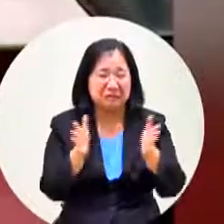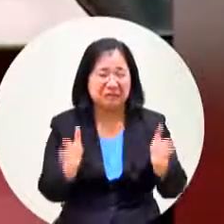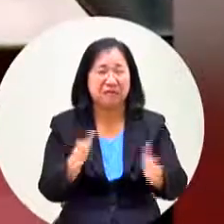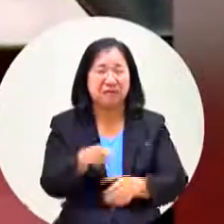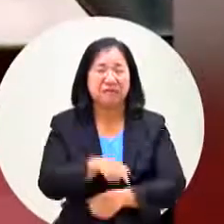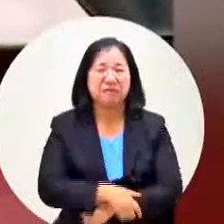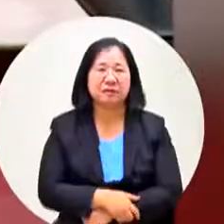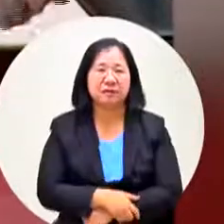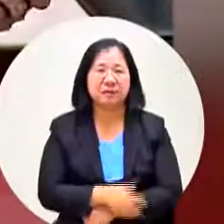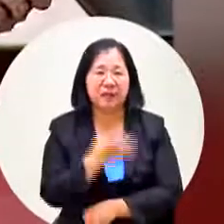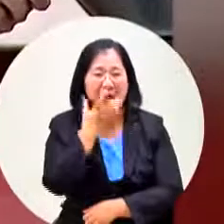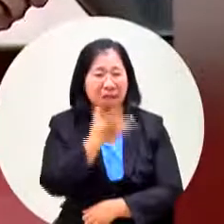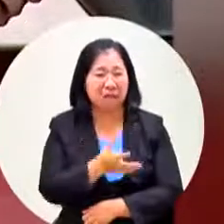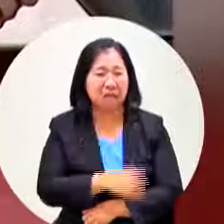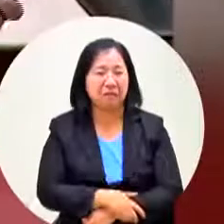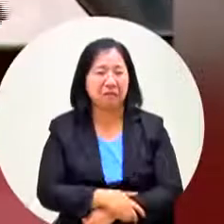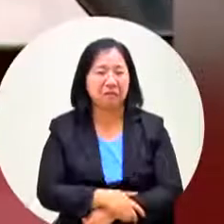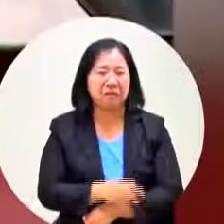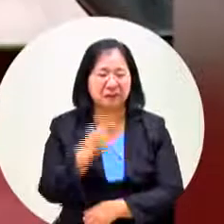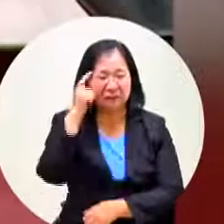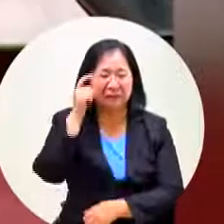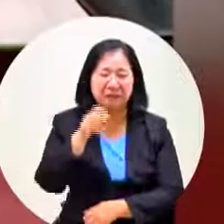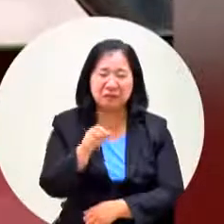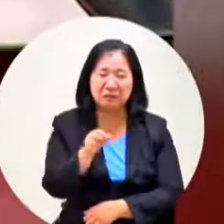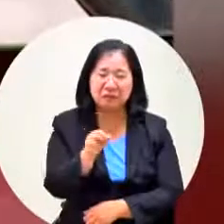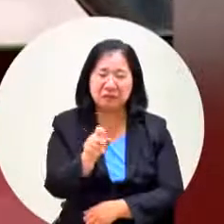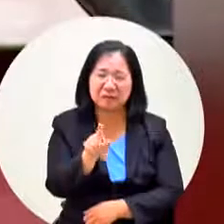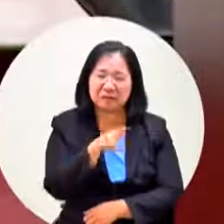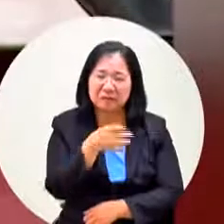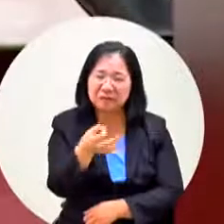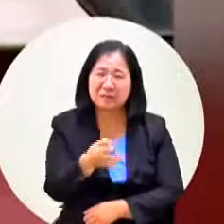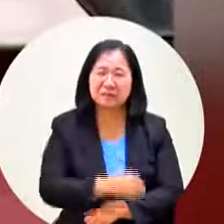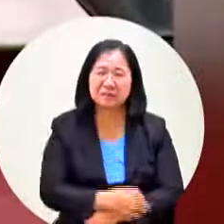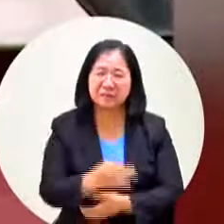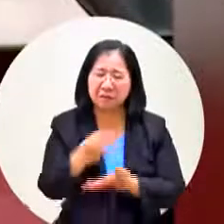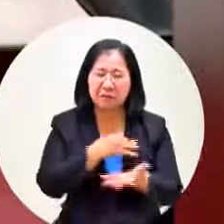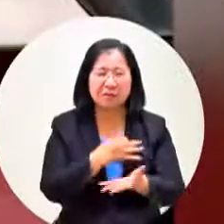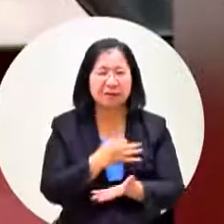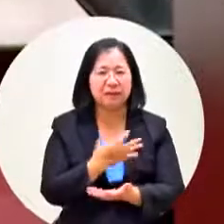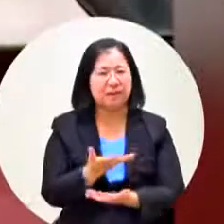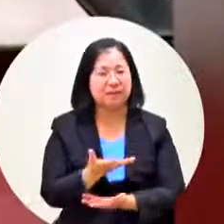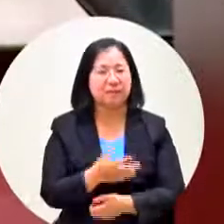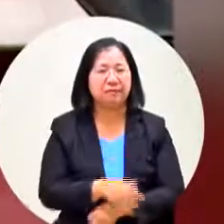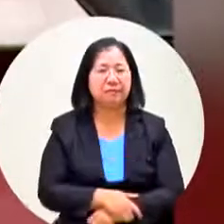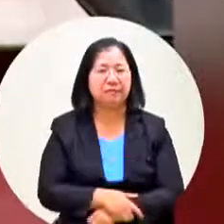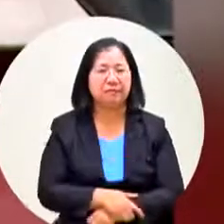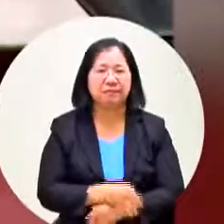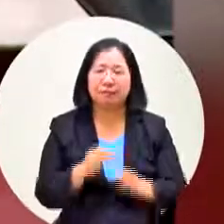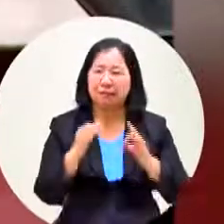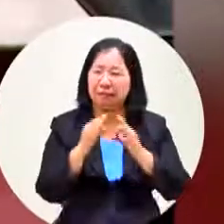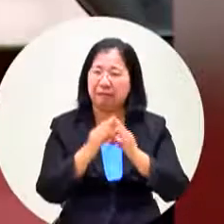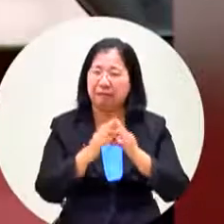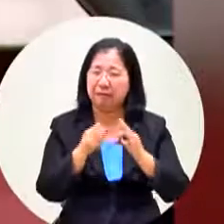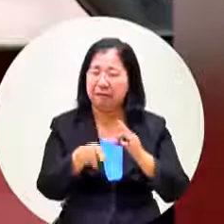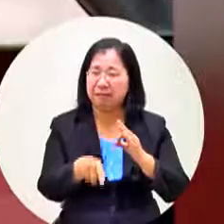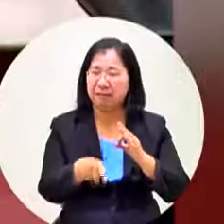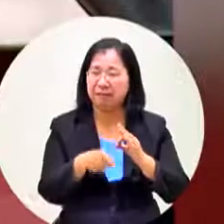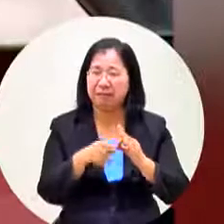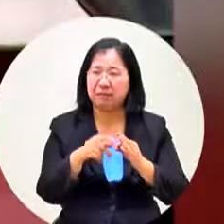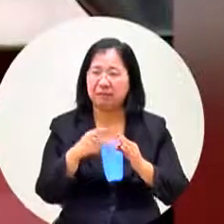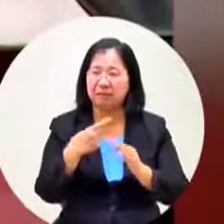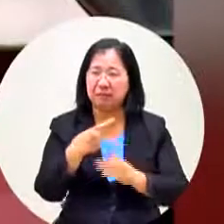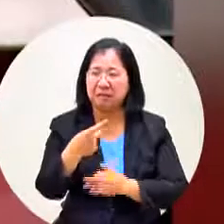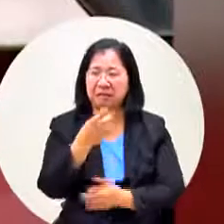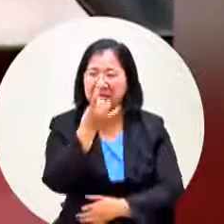地主吼，因为受到禁建40年啦吼，地主损失的，要起借钱啦